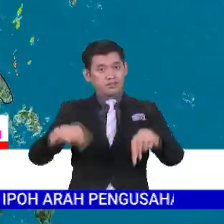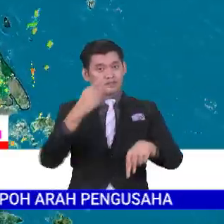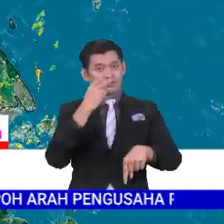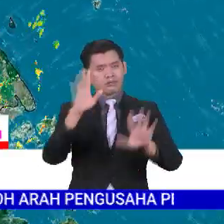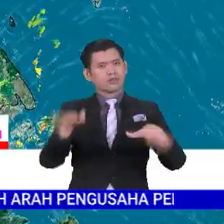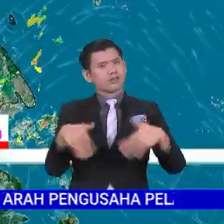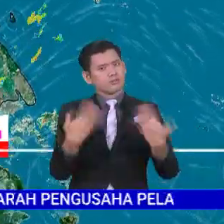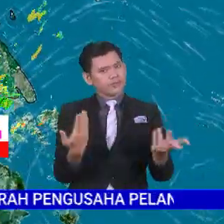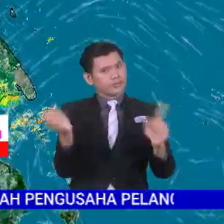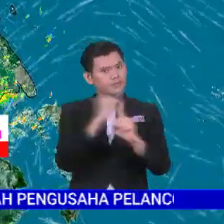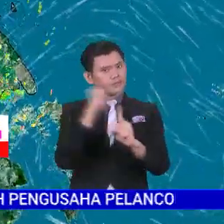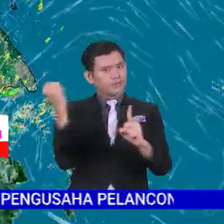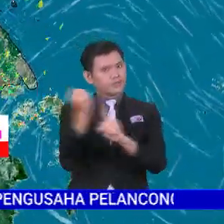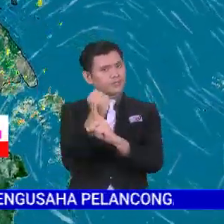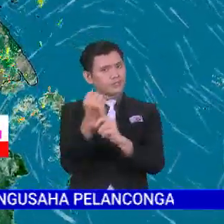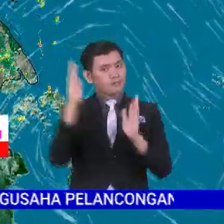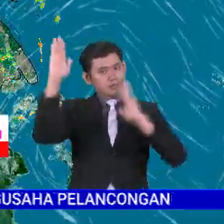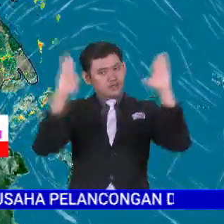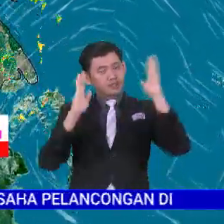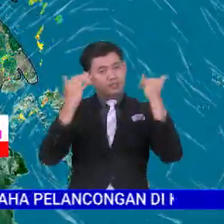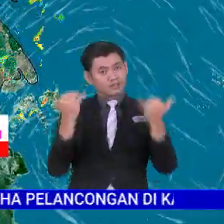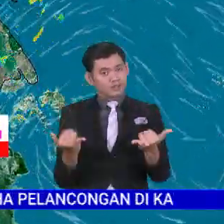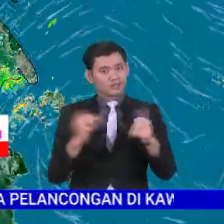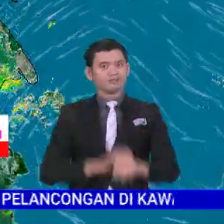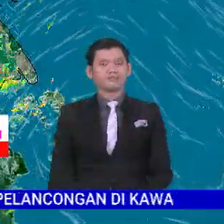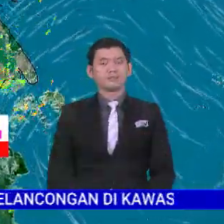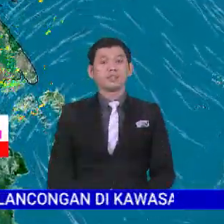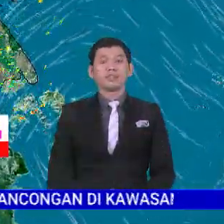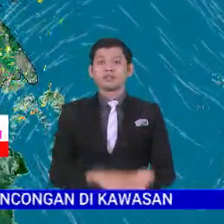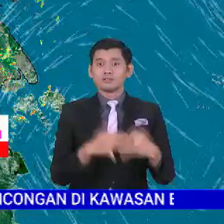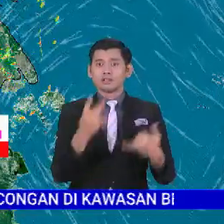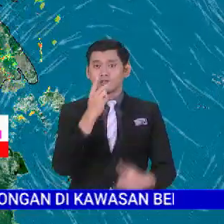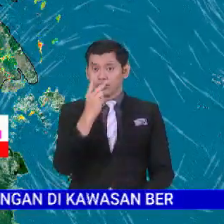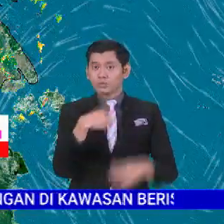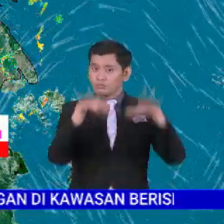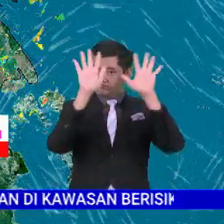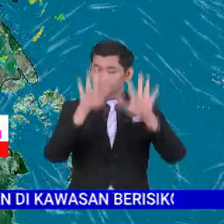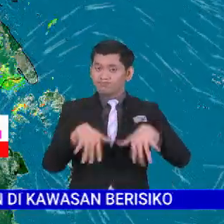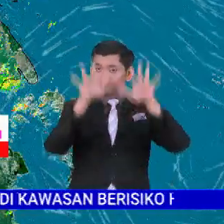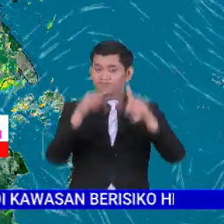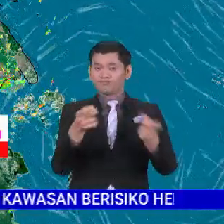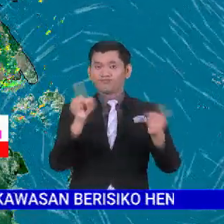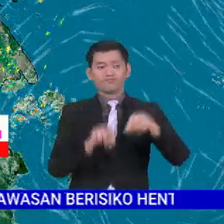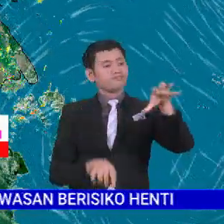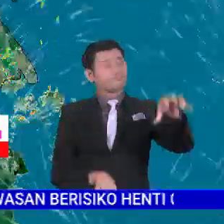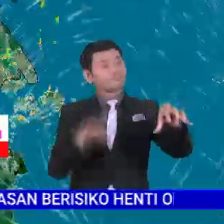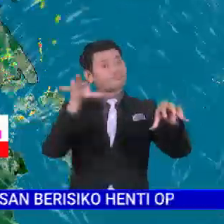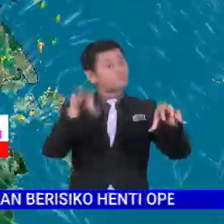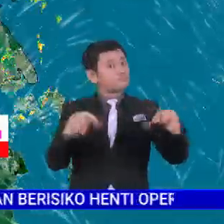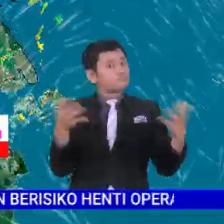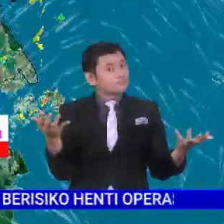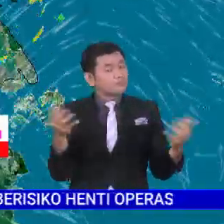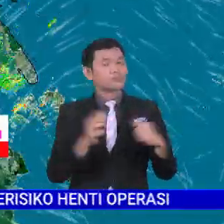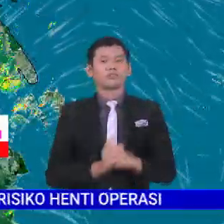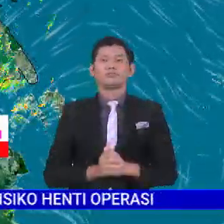kepada keadaan cuaca semasa. Dapat diperhatikan ketika ini, hujan lebat kini sedang berlaku di satu dua tempat,